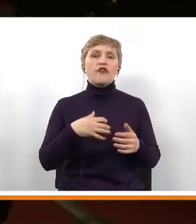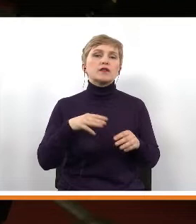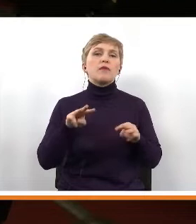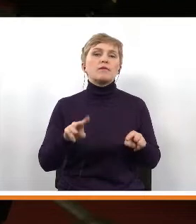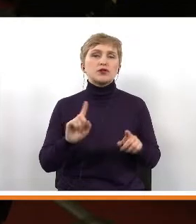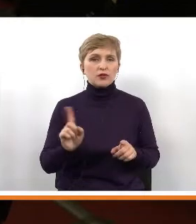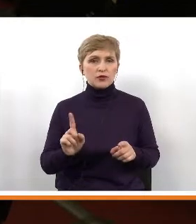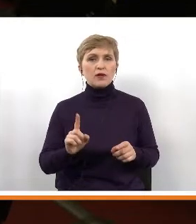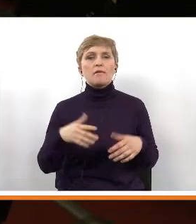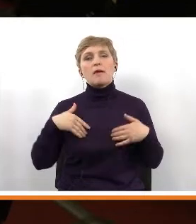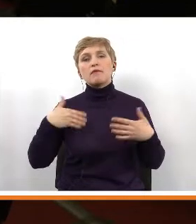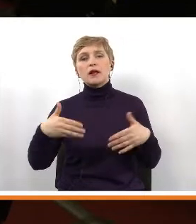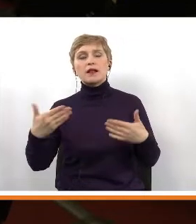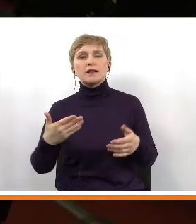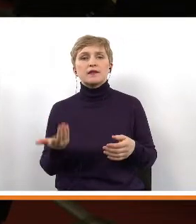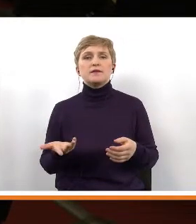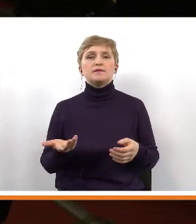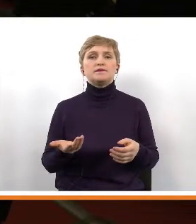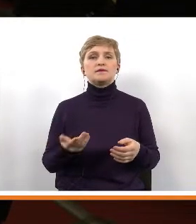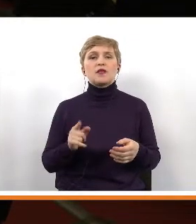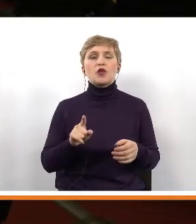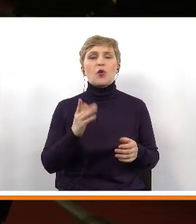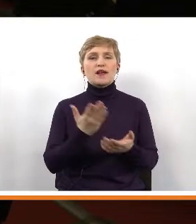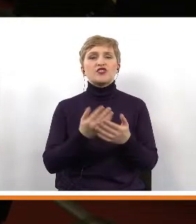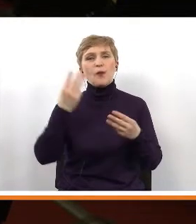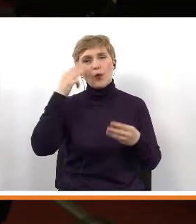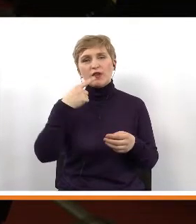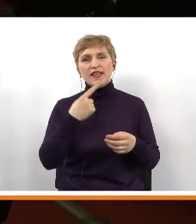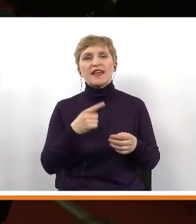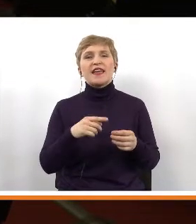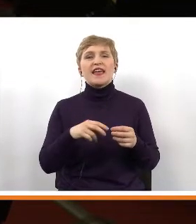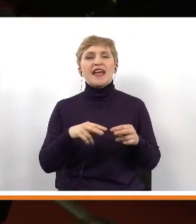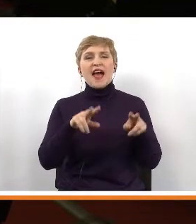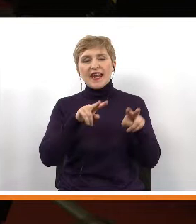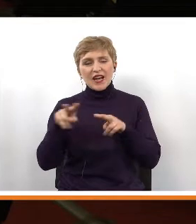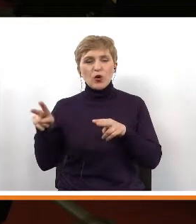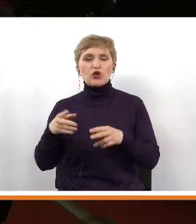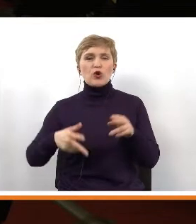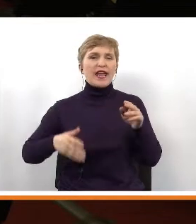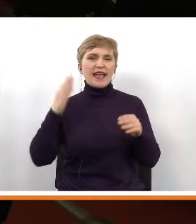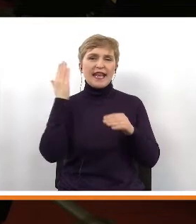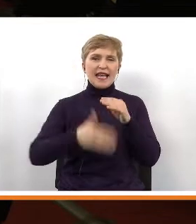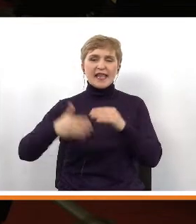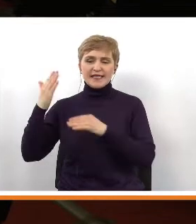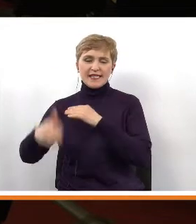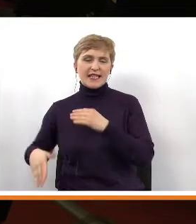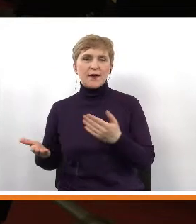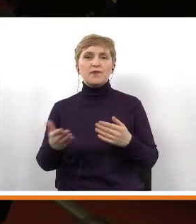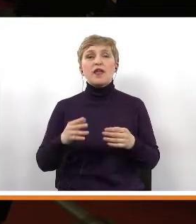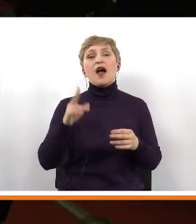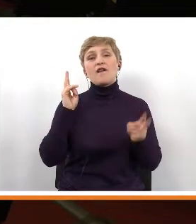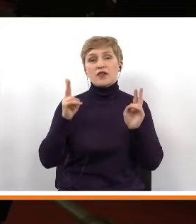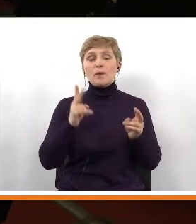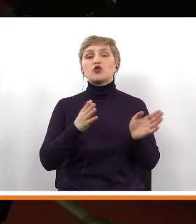мы предложили подвергнуть, ну, то, как сейчас модно говорить, регуляторной гильотине, ну, так мы в рабочем